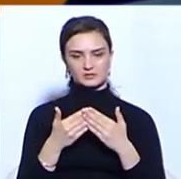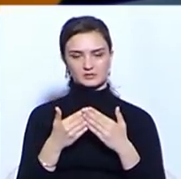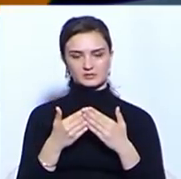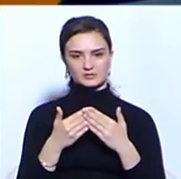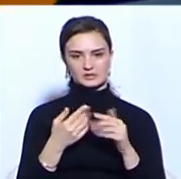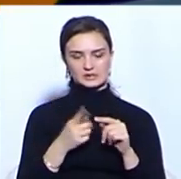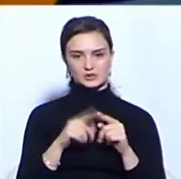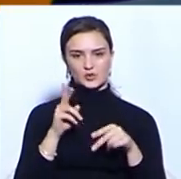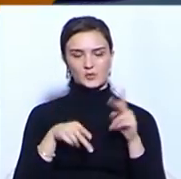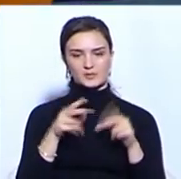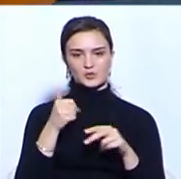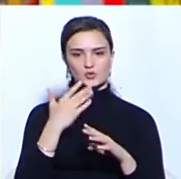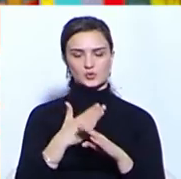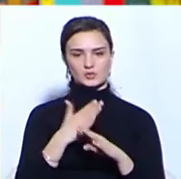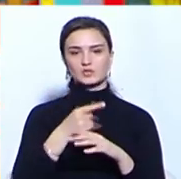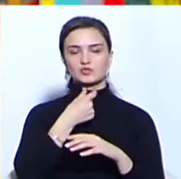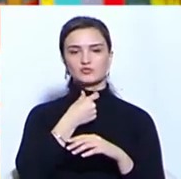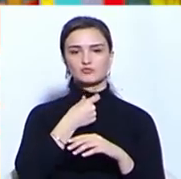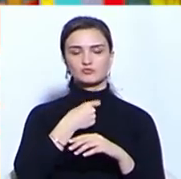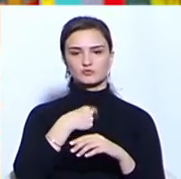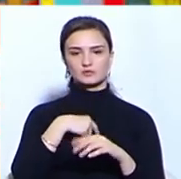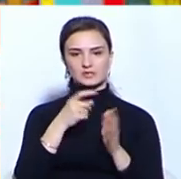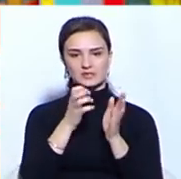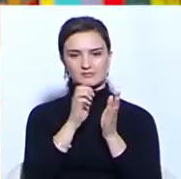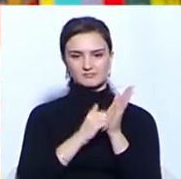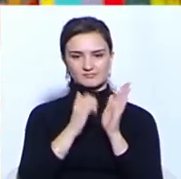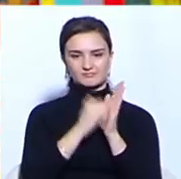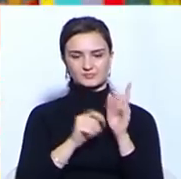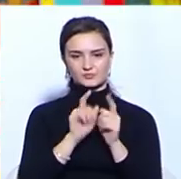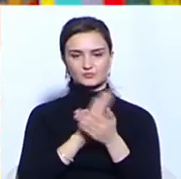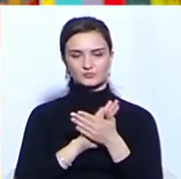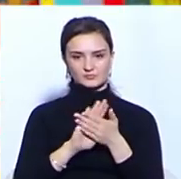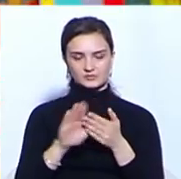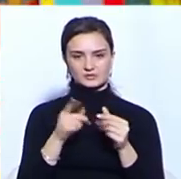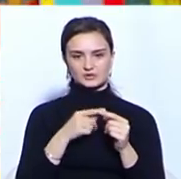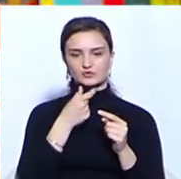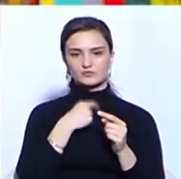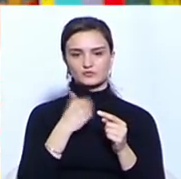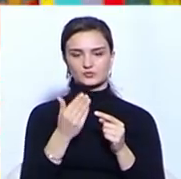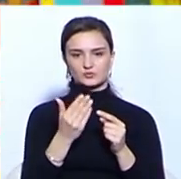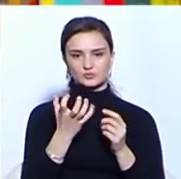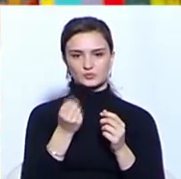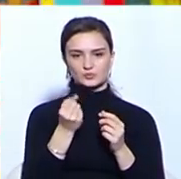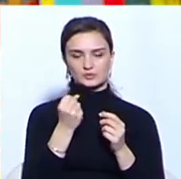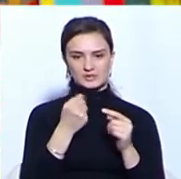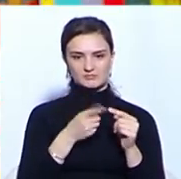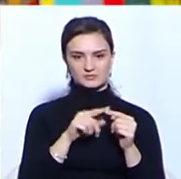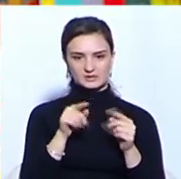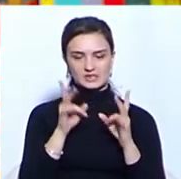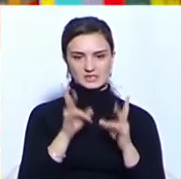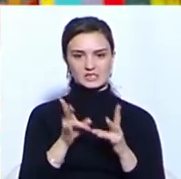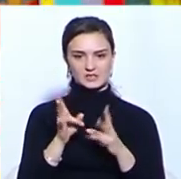მაგალითად ისეთი ოპერაცია, როგორიც არის საშვილოსნოს ღრუს გამოფხეკა, იწვევს ხოლმე საშვილოსნოს კუნთოვანი შრის დაზიანებას.